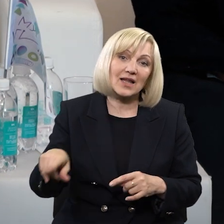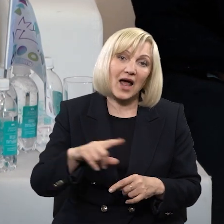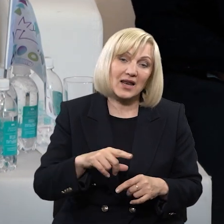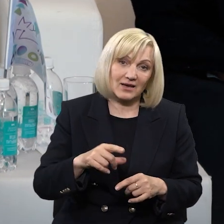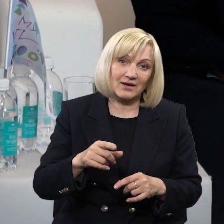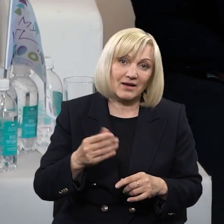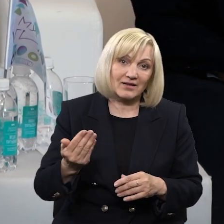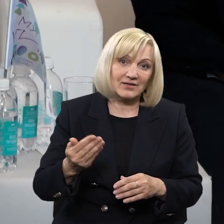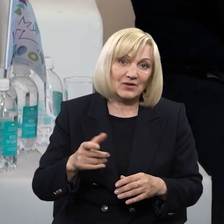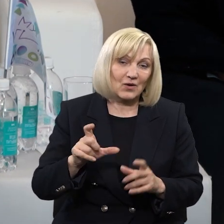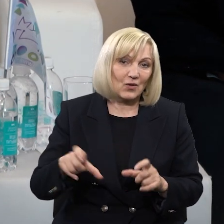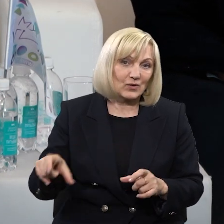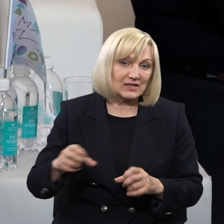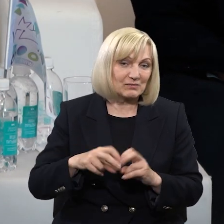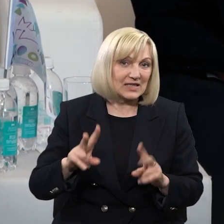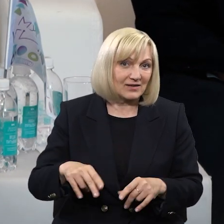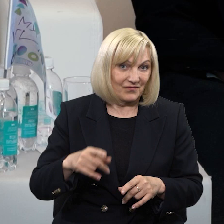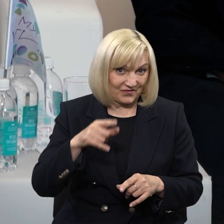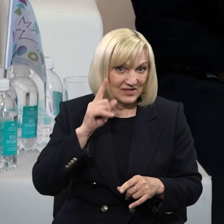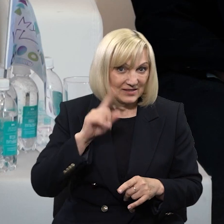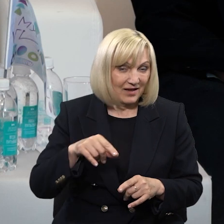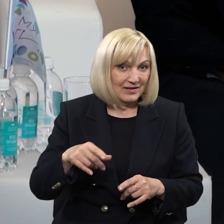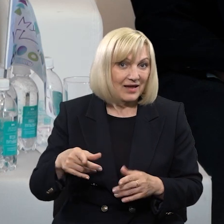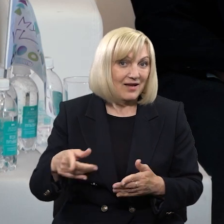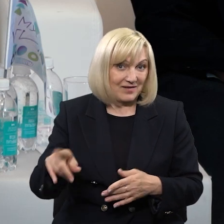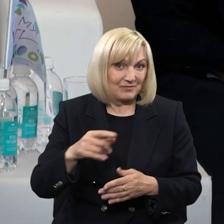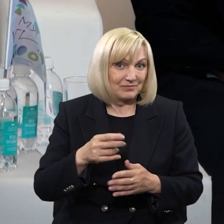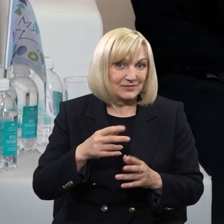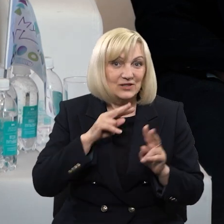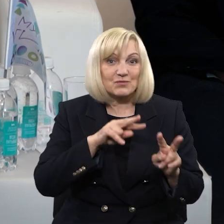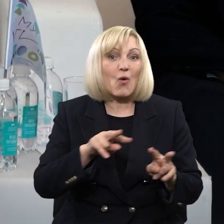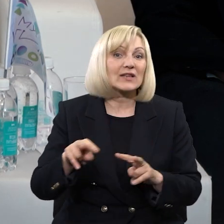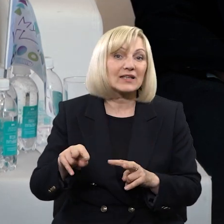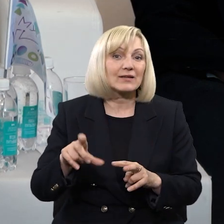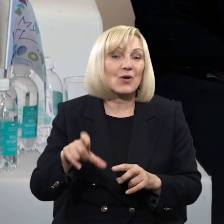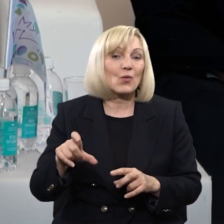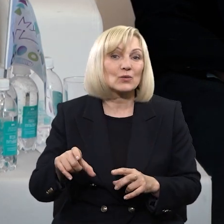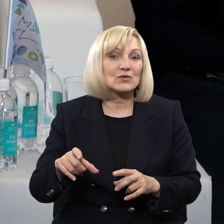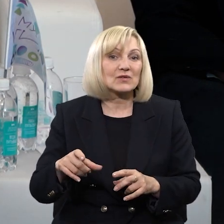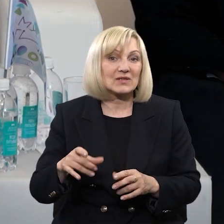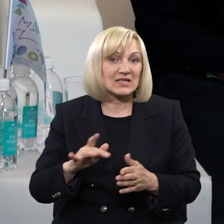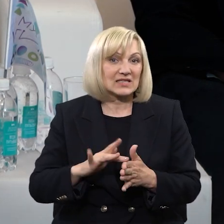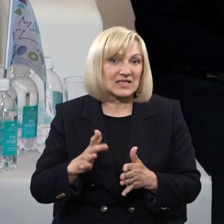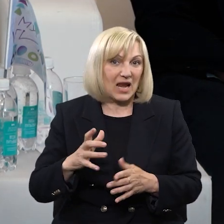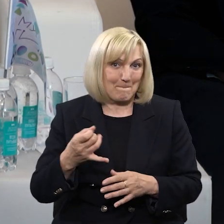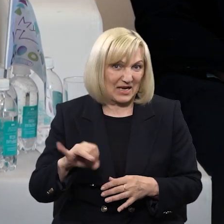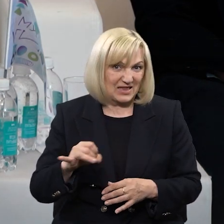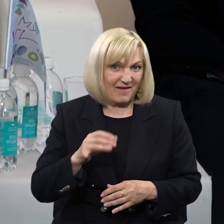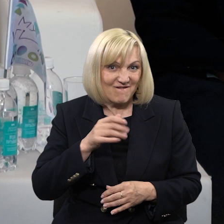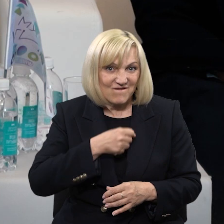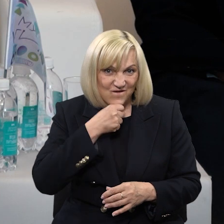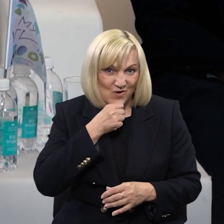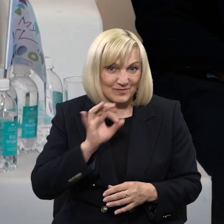смотрителей которые в большинстве своём музеях вы знаете с представляют собой скажем так Серебряного